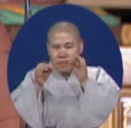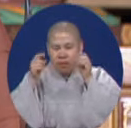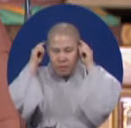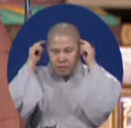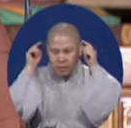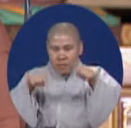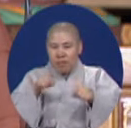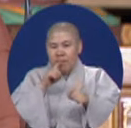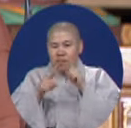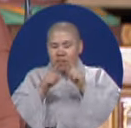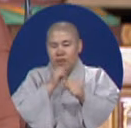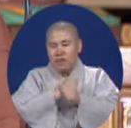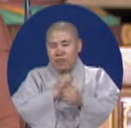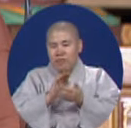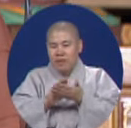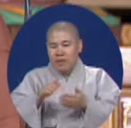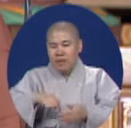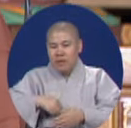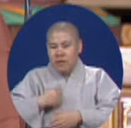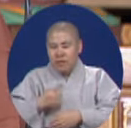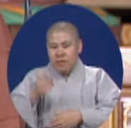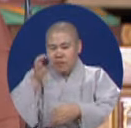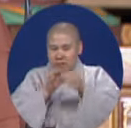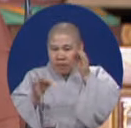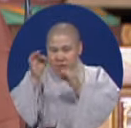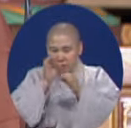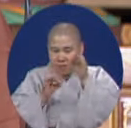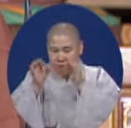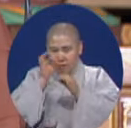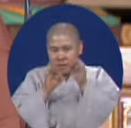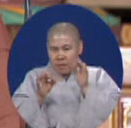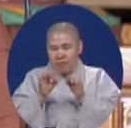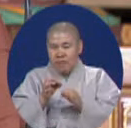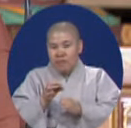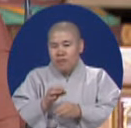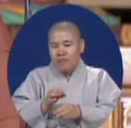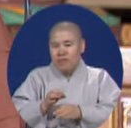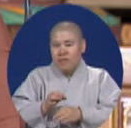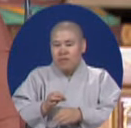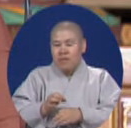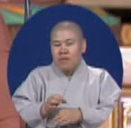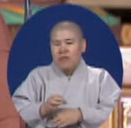그러면 자기는 찾아보면 없어요. 이게 공공적적이에요.